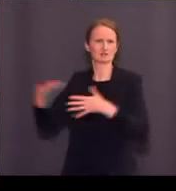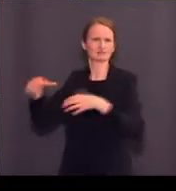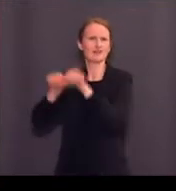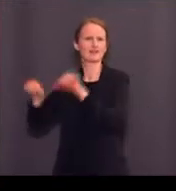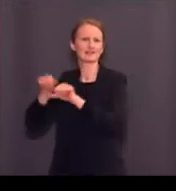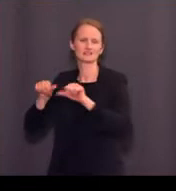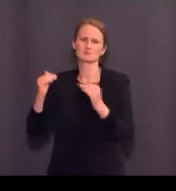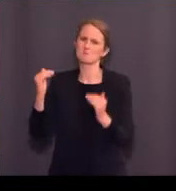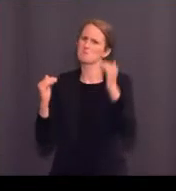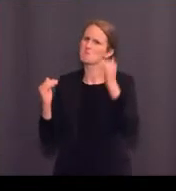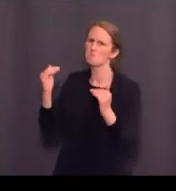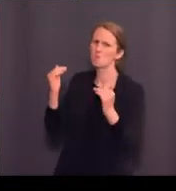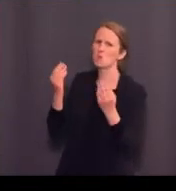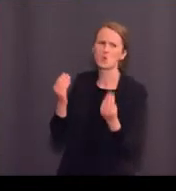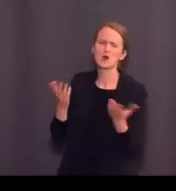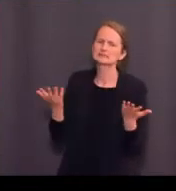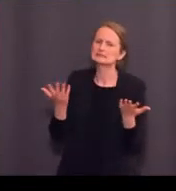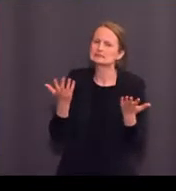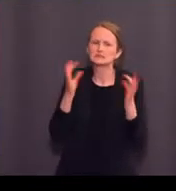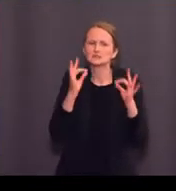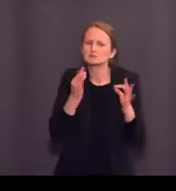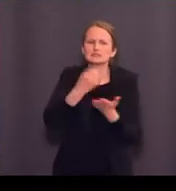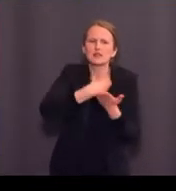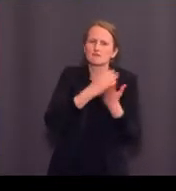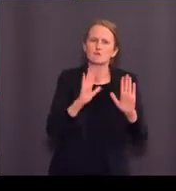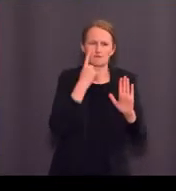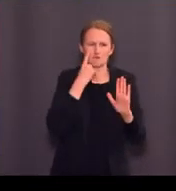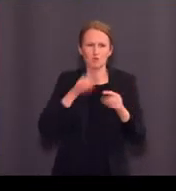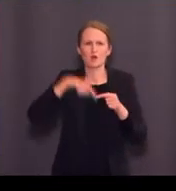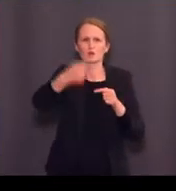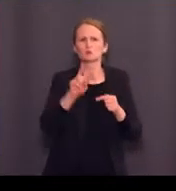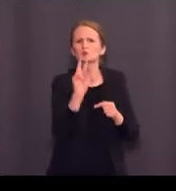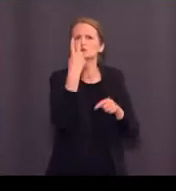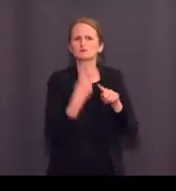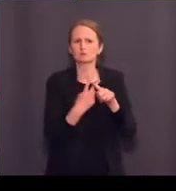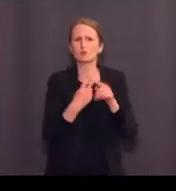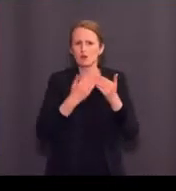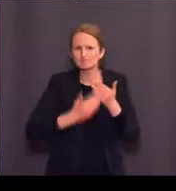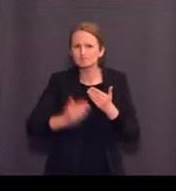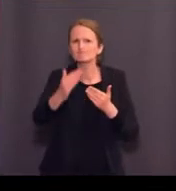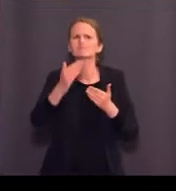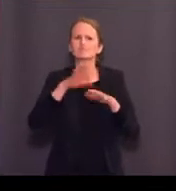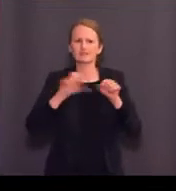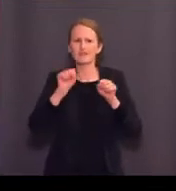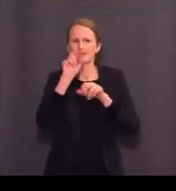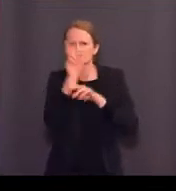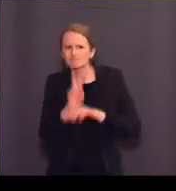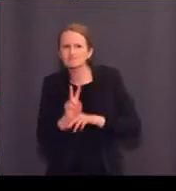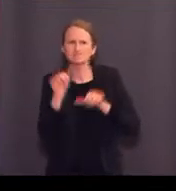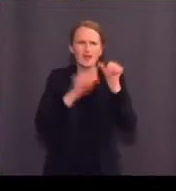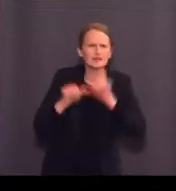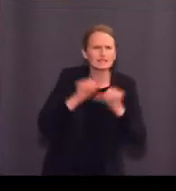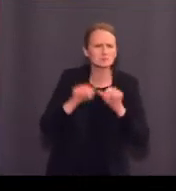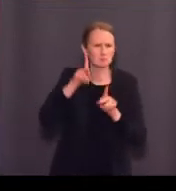plus important permettant de tirer des conclusions qui sont plus valides. On peut aussi se poser la question par rapport au personnel, par exemple,